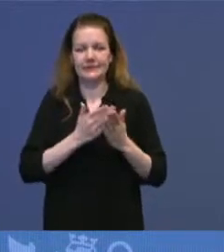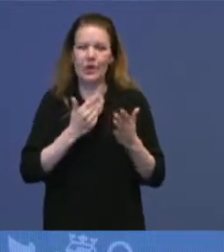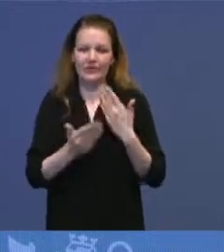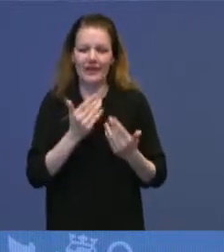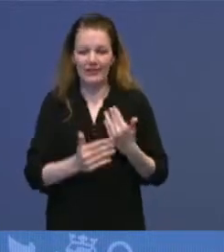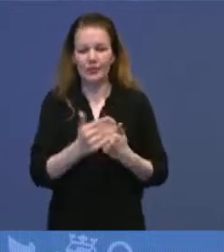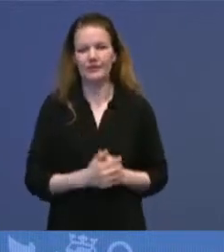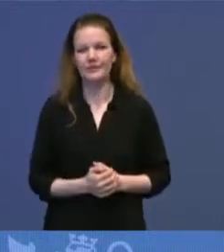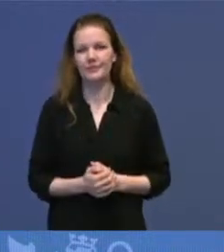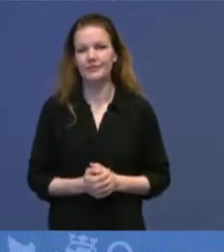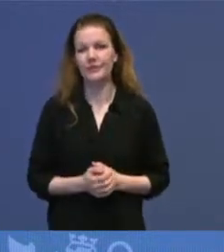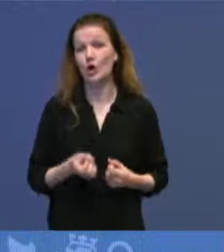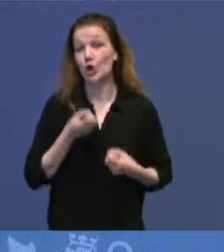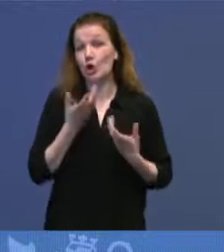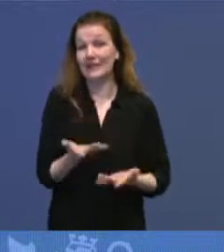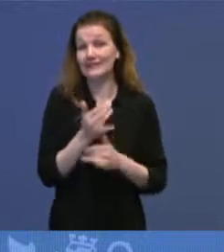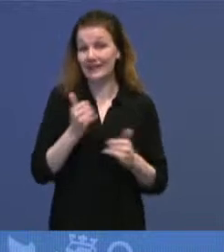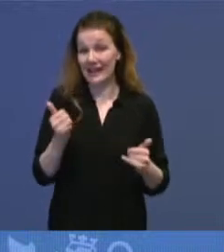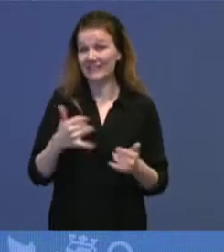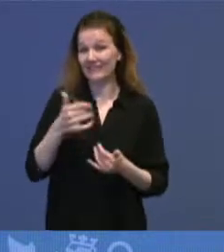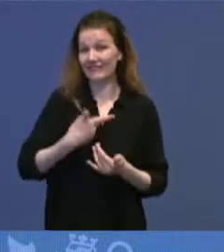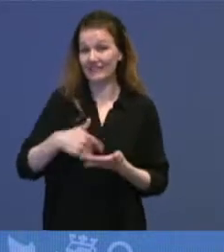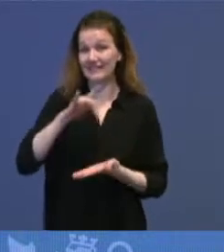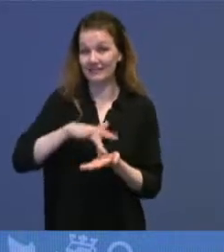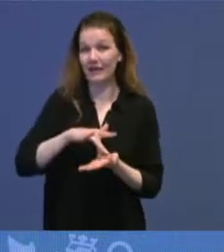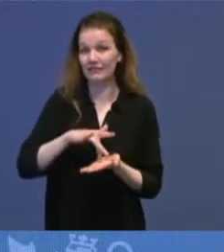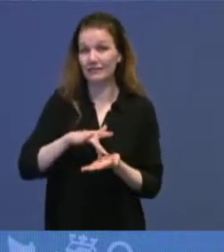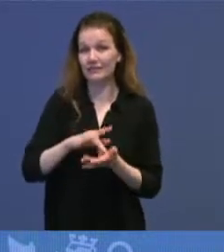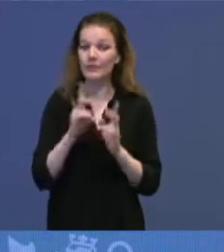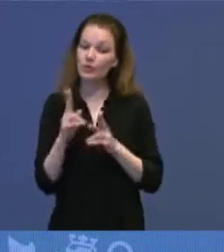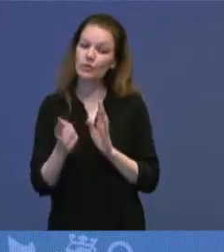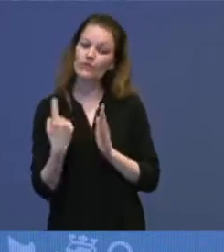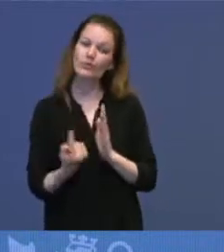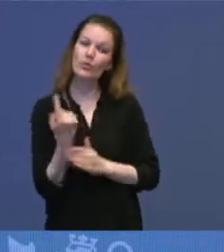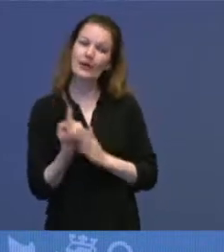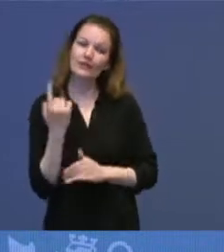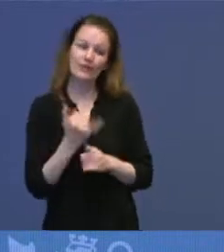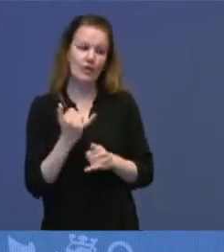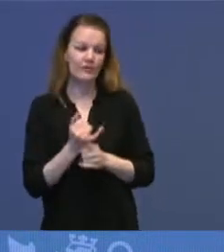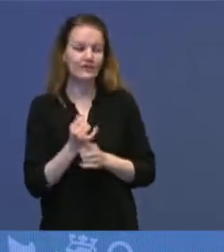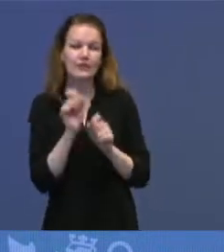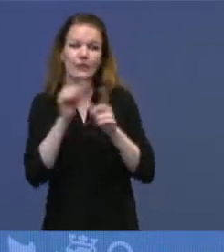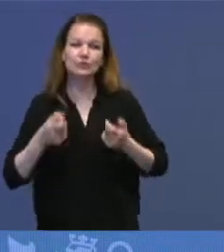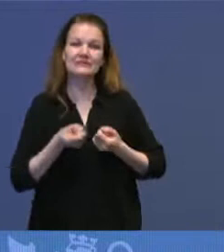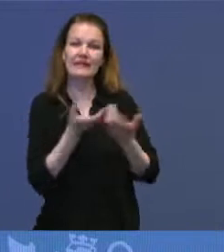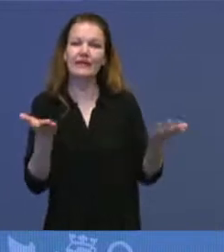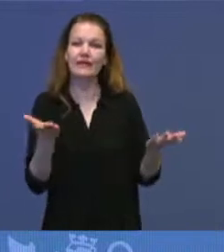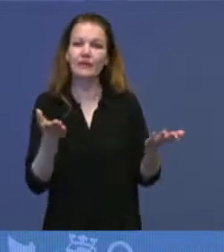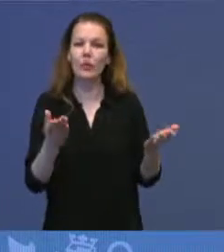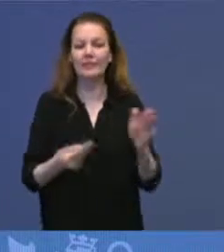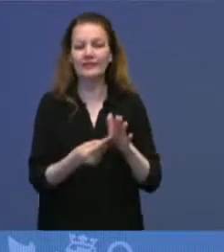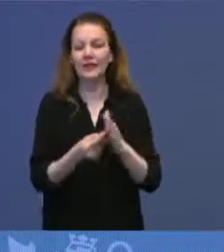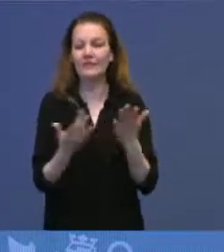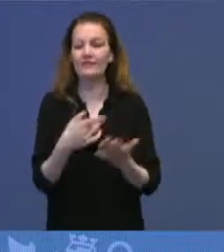Ytringsfriheten er sentral her, men også vår mulighet til å sende informasjon og bidra med det vi mener